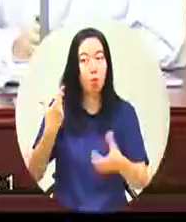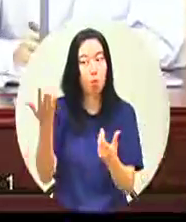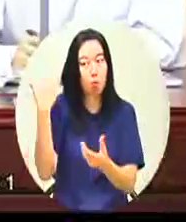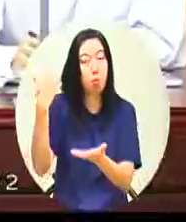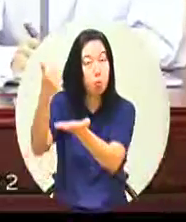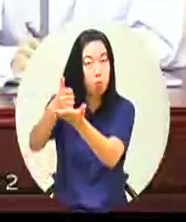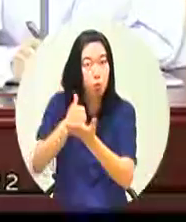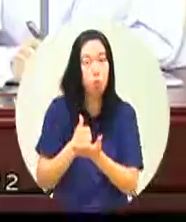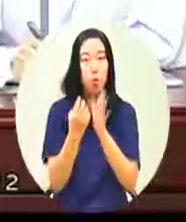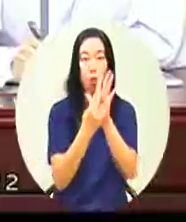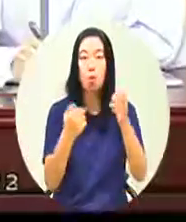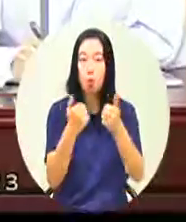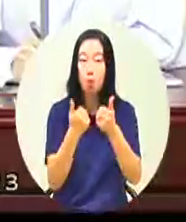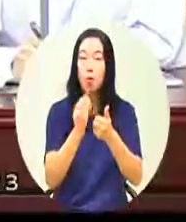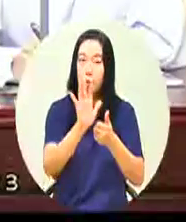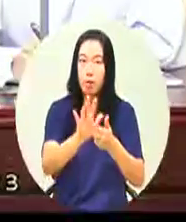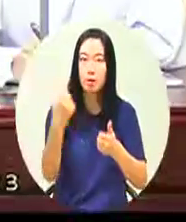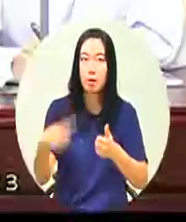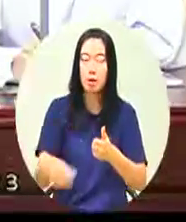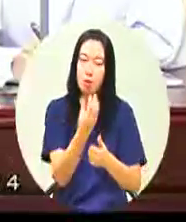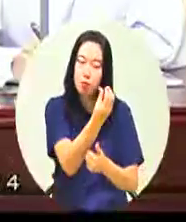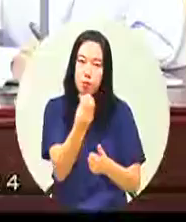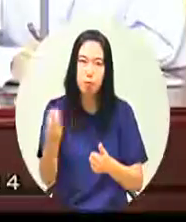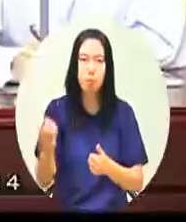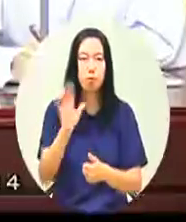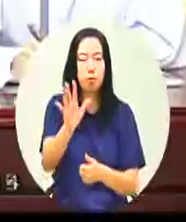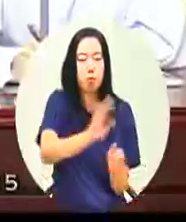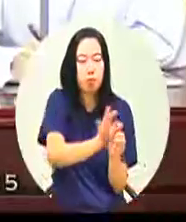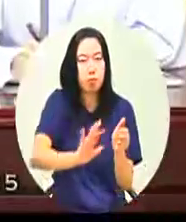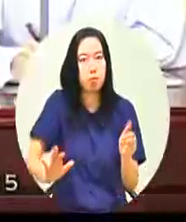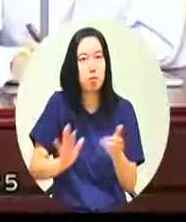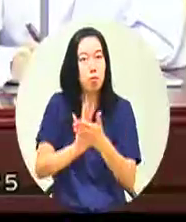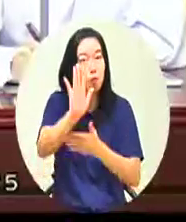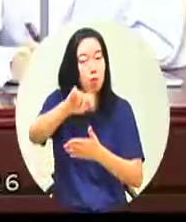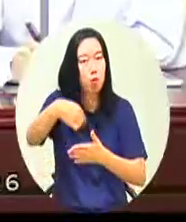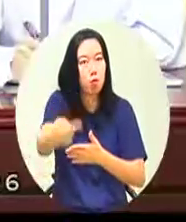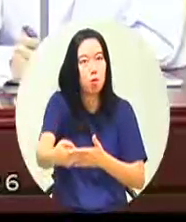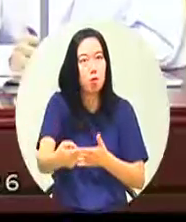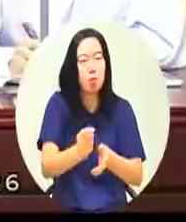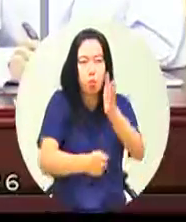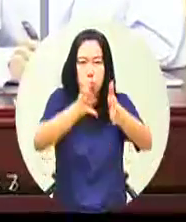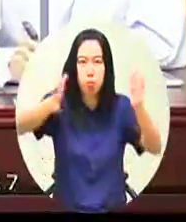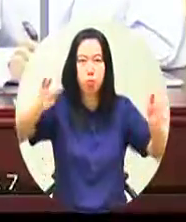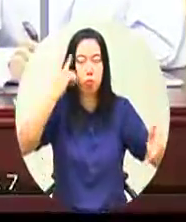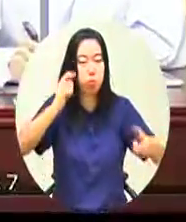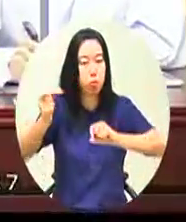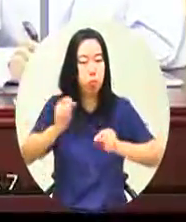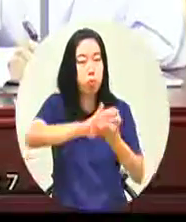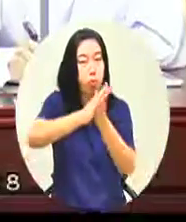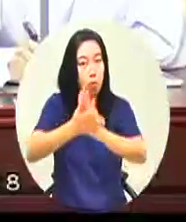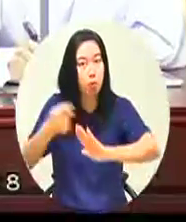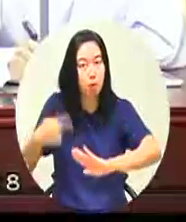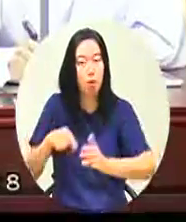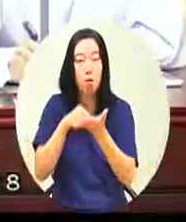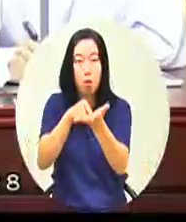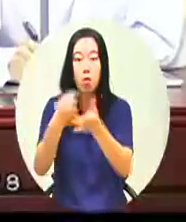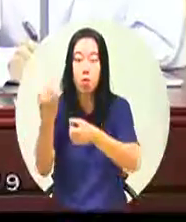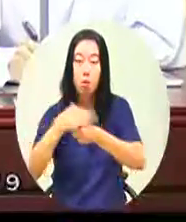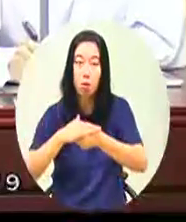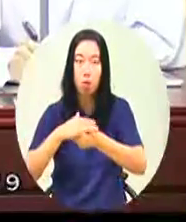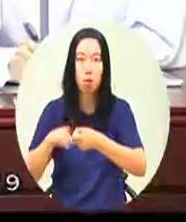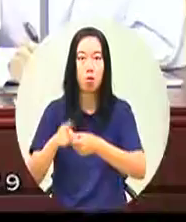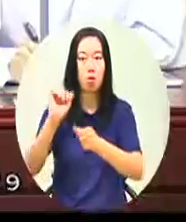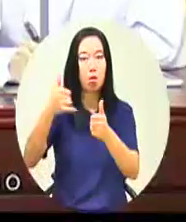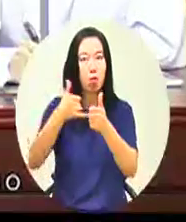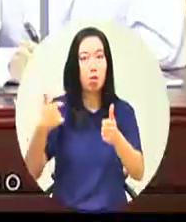明会。那因为有部分还涉及到后续可能涉及要都市计划变更以及争取经费。那跟议员